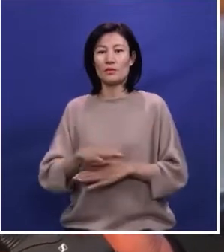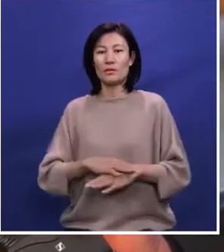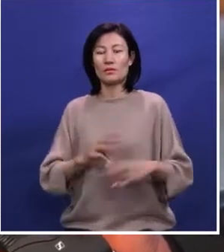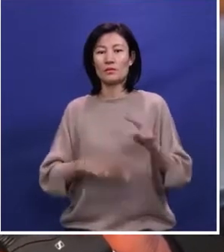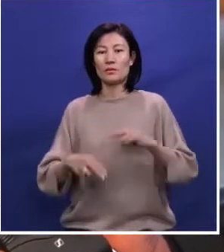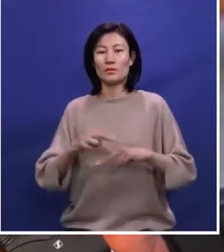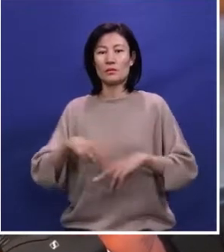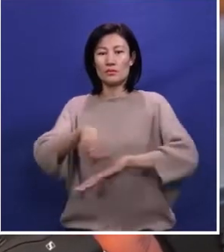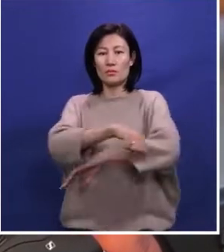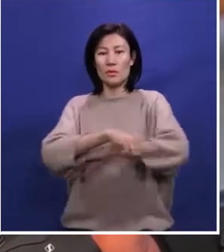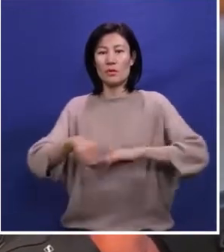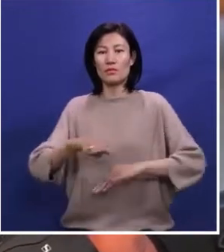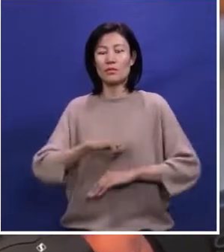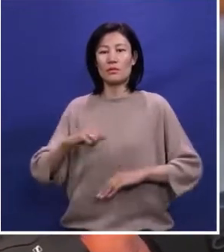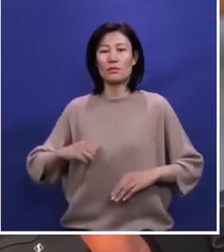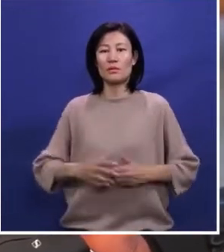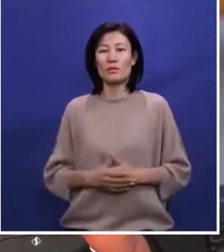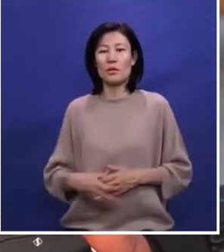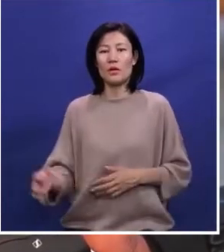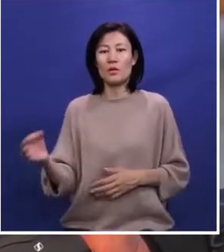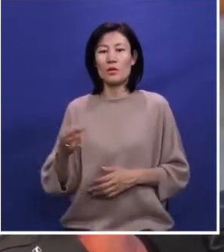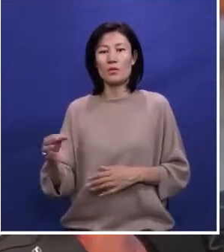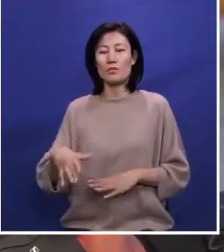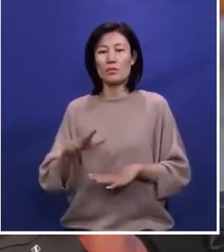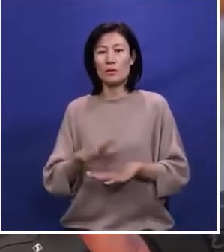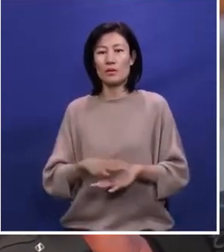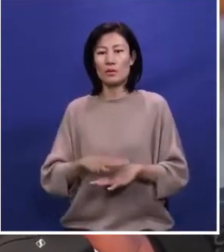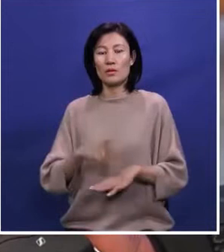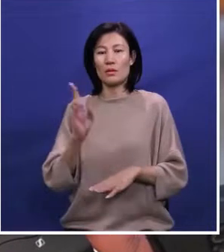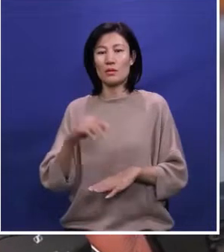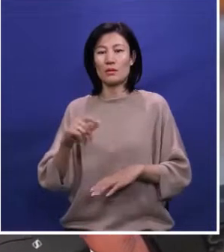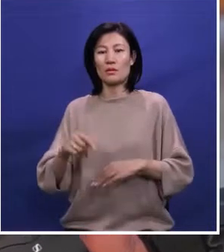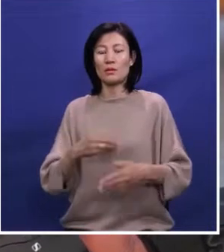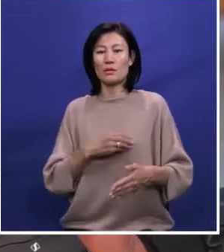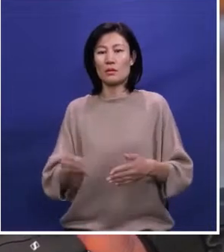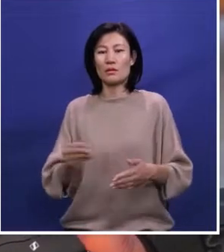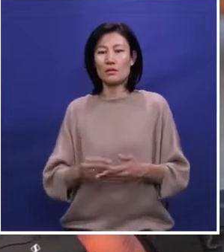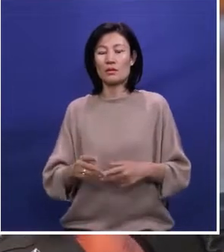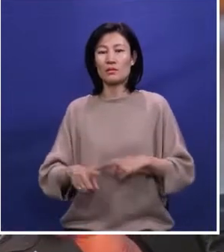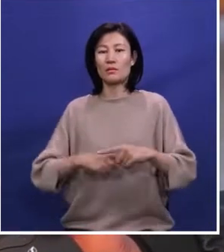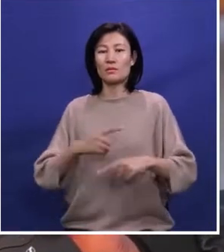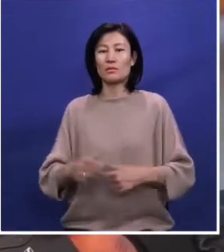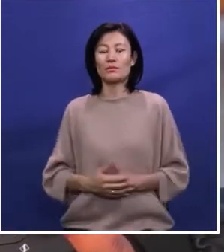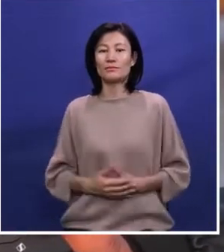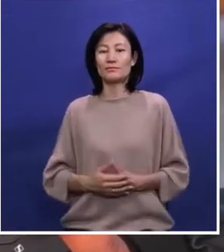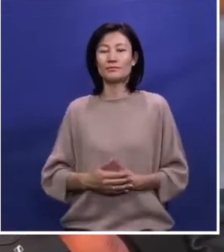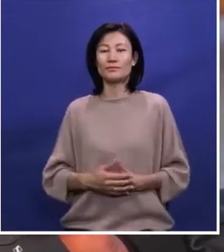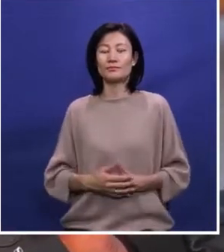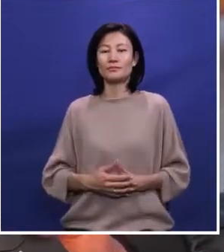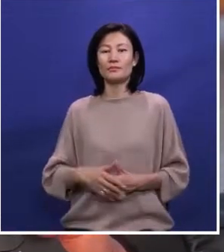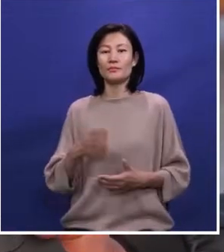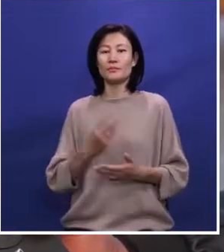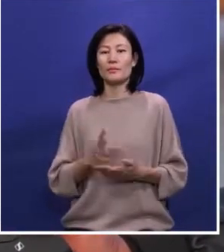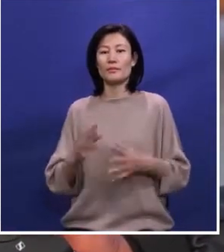жасалып жатқан проектілер және де өзіміздің мына облыстық бюджеттен қаржыландырып жатқан проектілердің іші және де